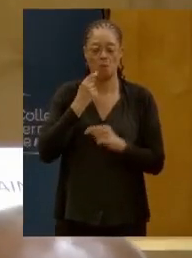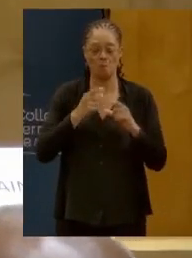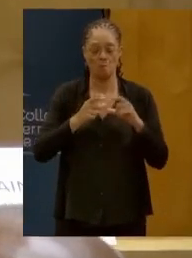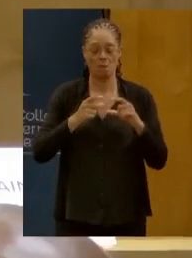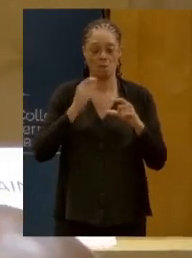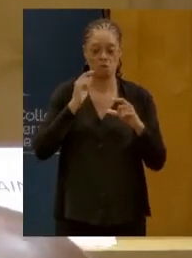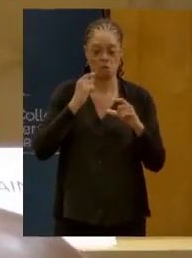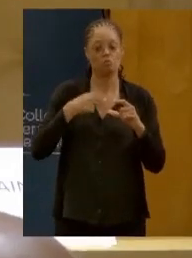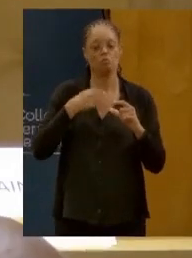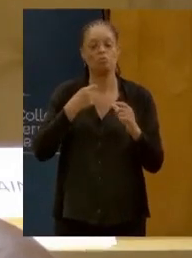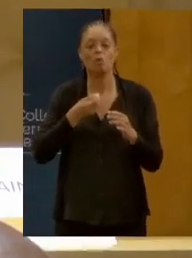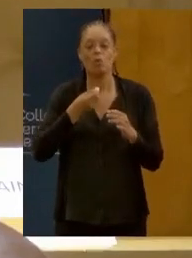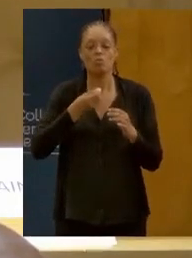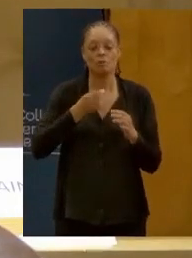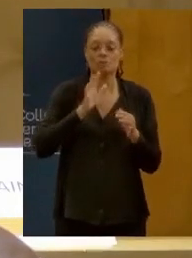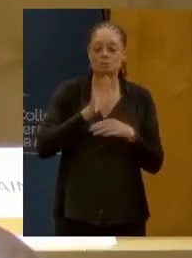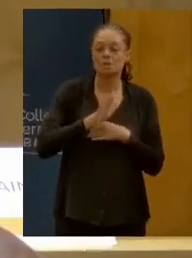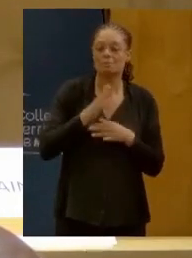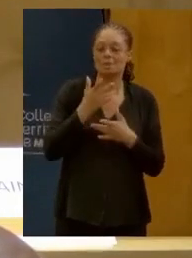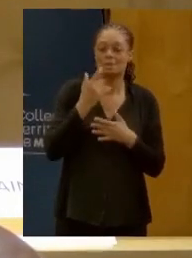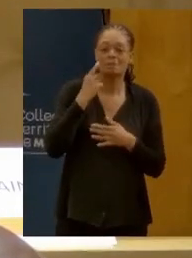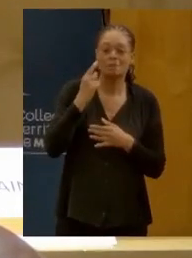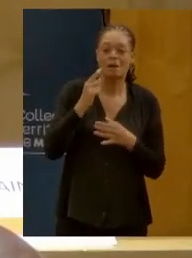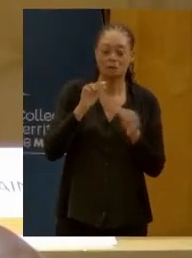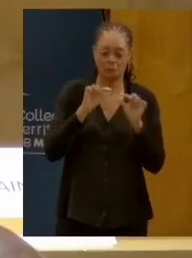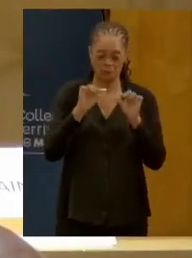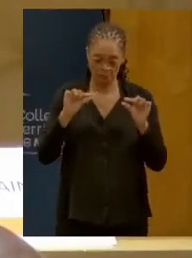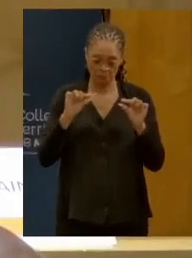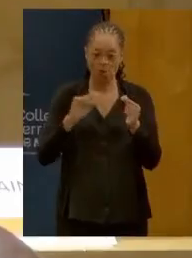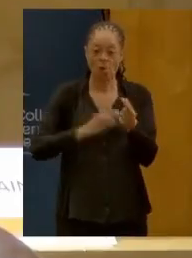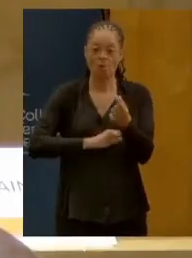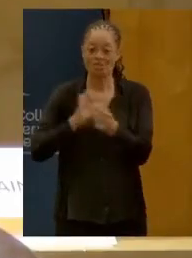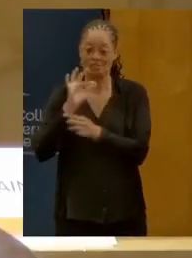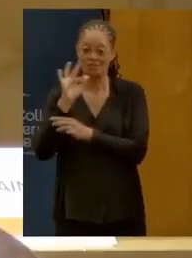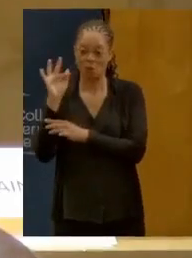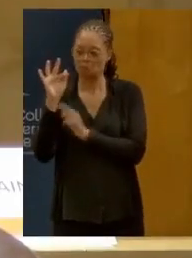Il croit qu'il consomme martiniquais. On écrit là-dessus Origine France